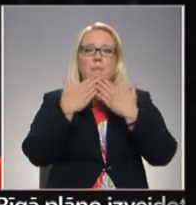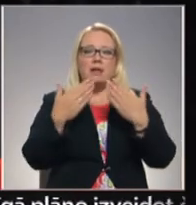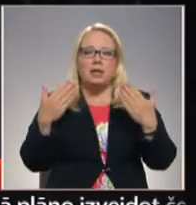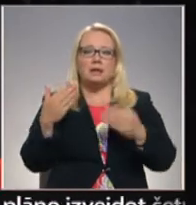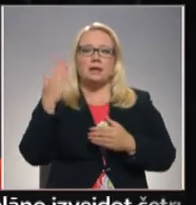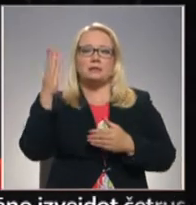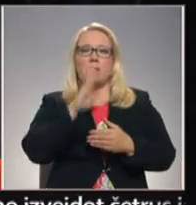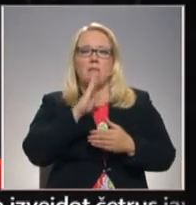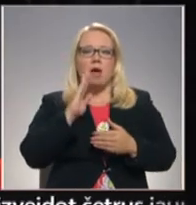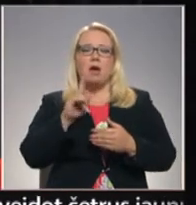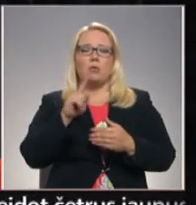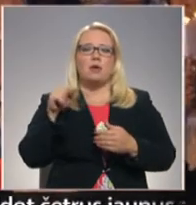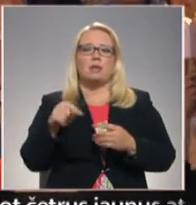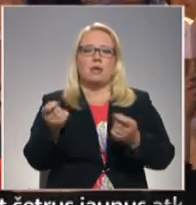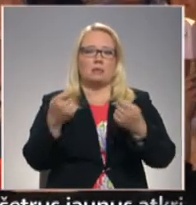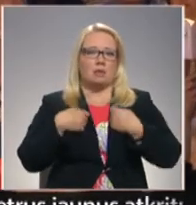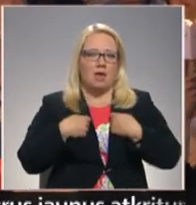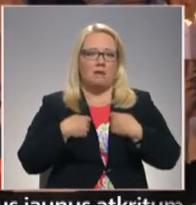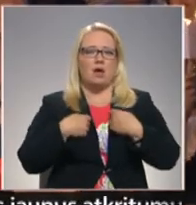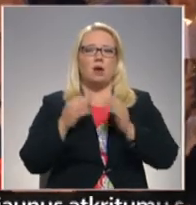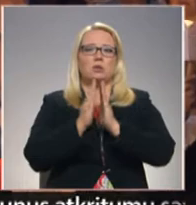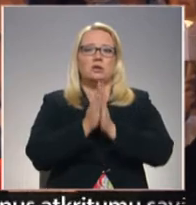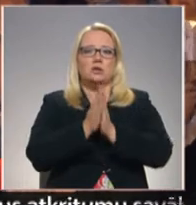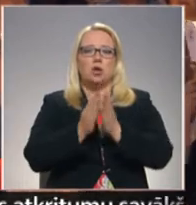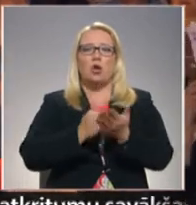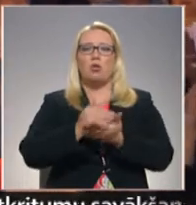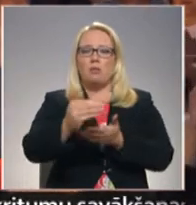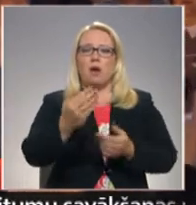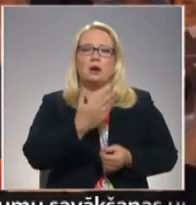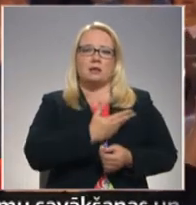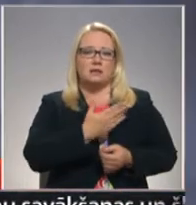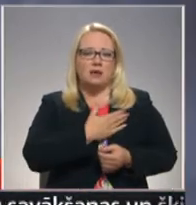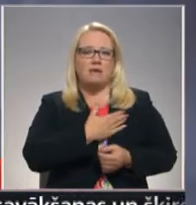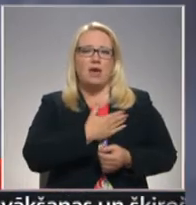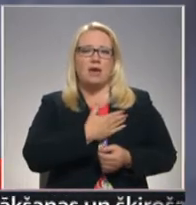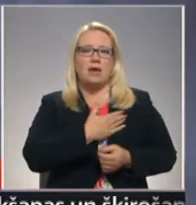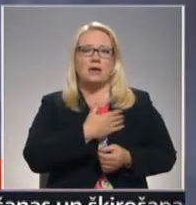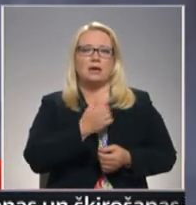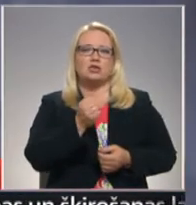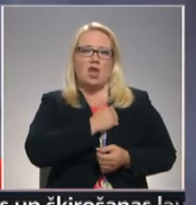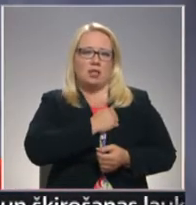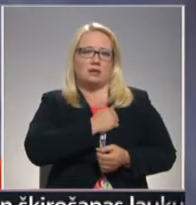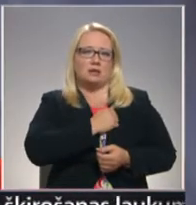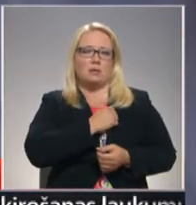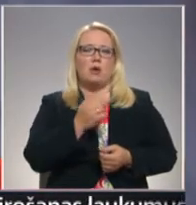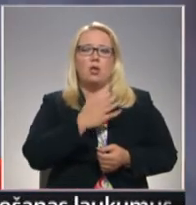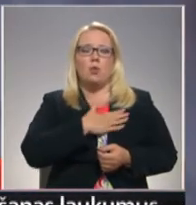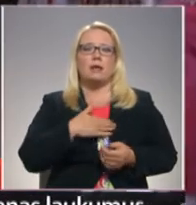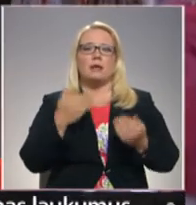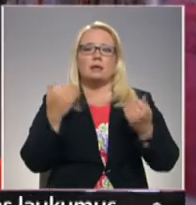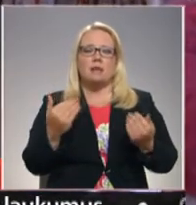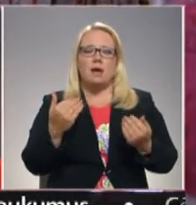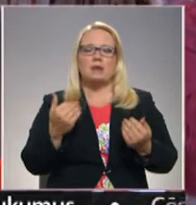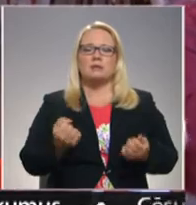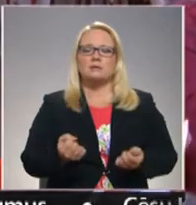par visu, ko viņa mums te ir deva, un izlūkt turpmākajai dzīvei žēlestību, jo ļoti smagi ir pašais dzīvot.